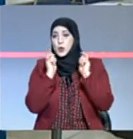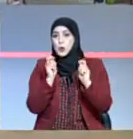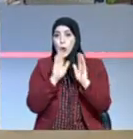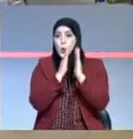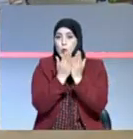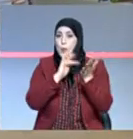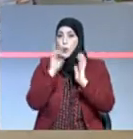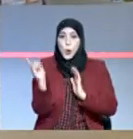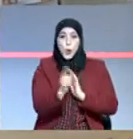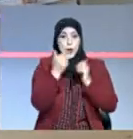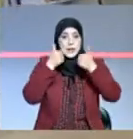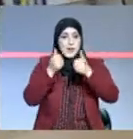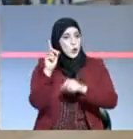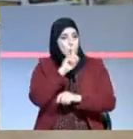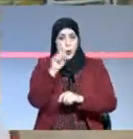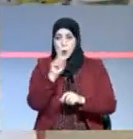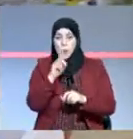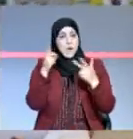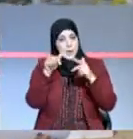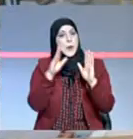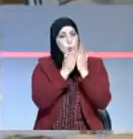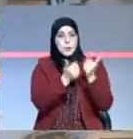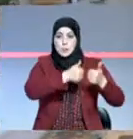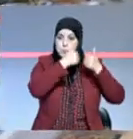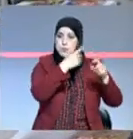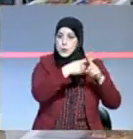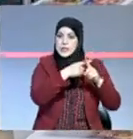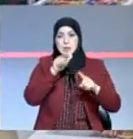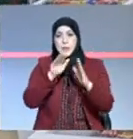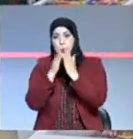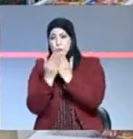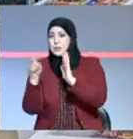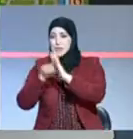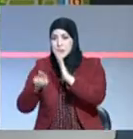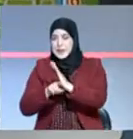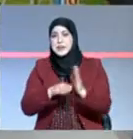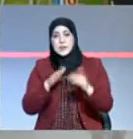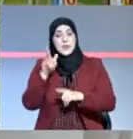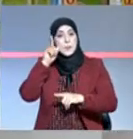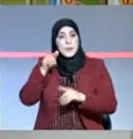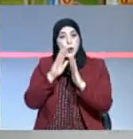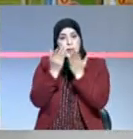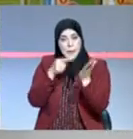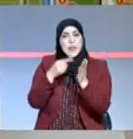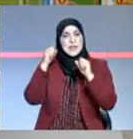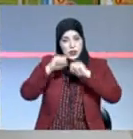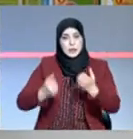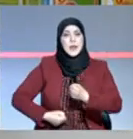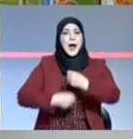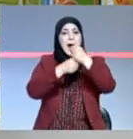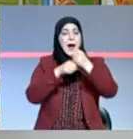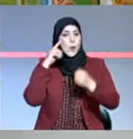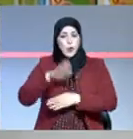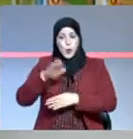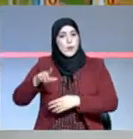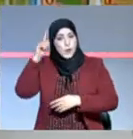الكتب المدرسيه الموازيه تحد مكملا جزئيا يشترط استعمله بمدى قدره الولي على